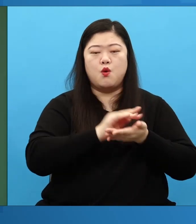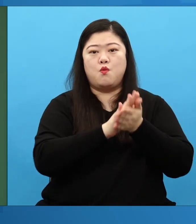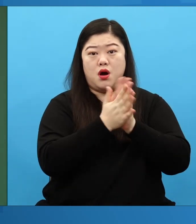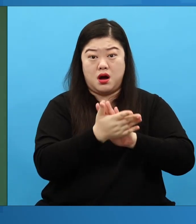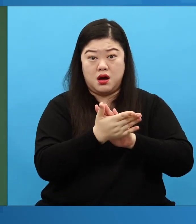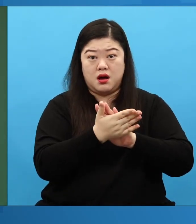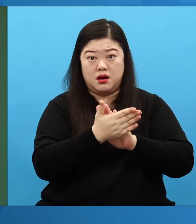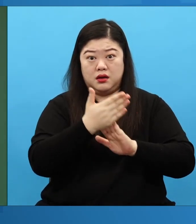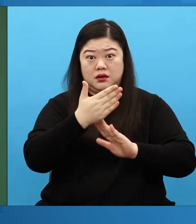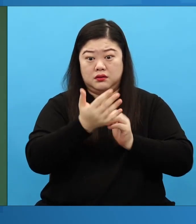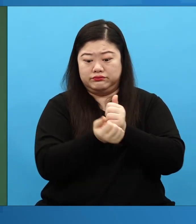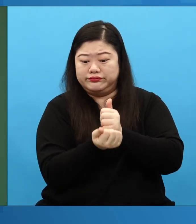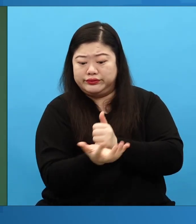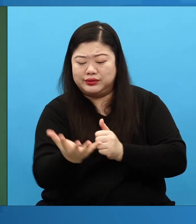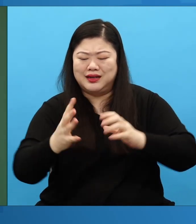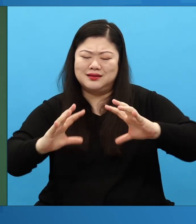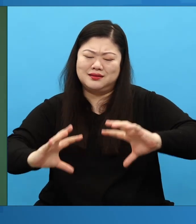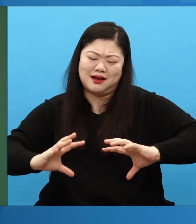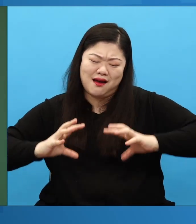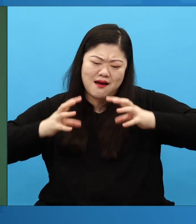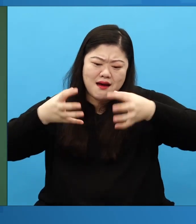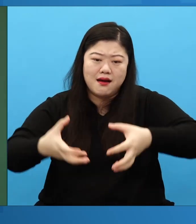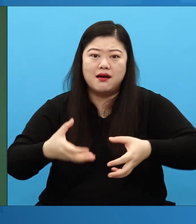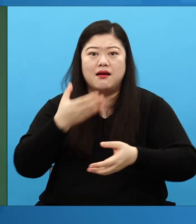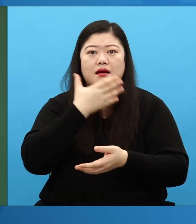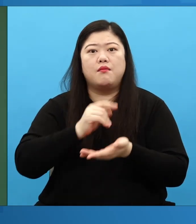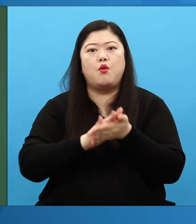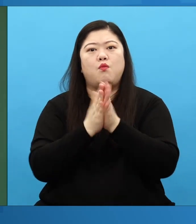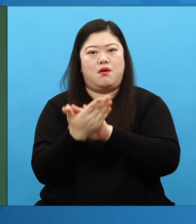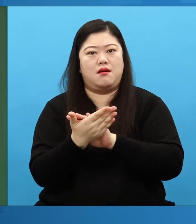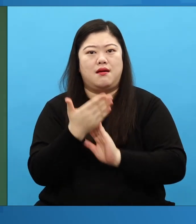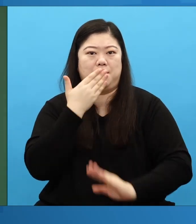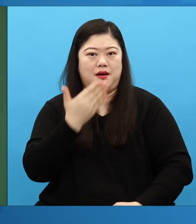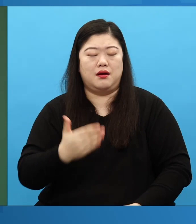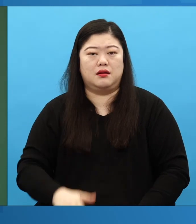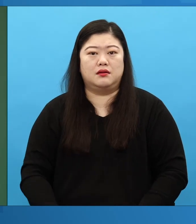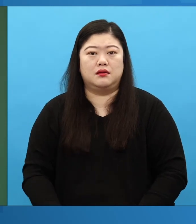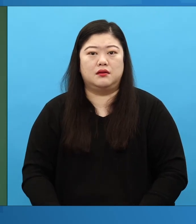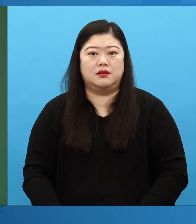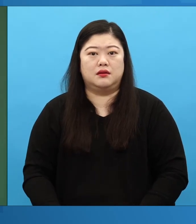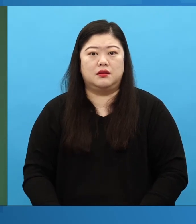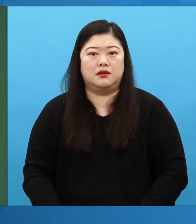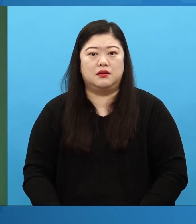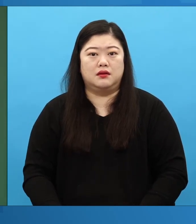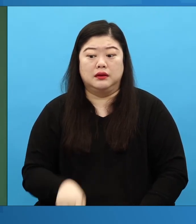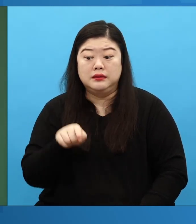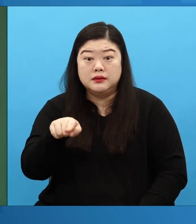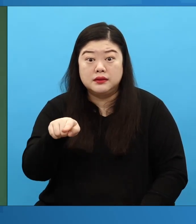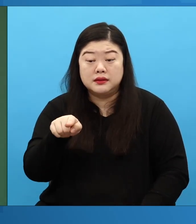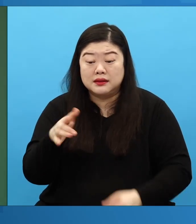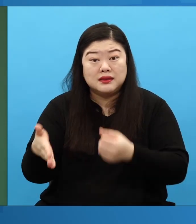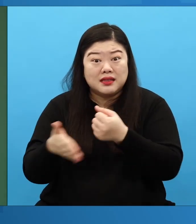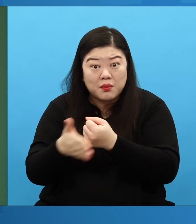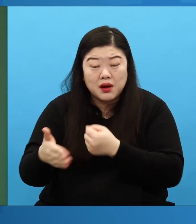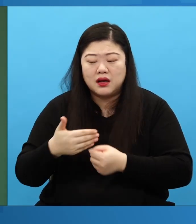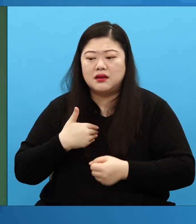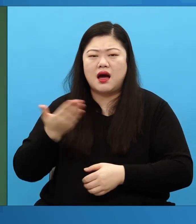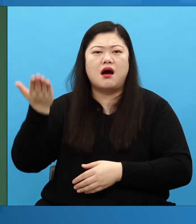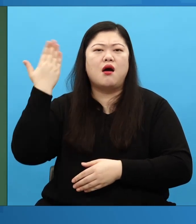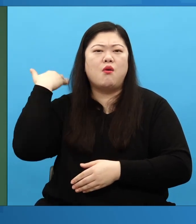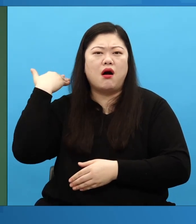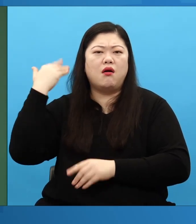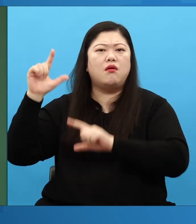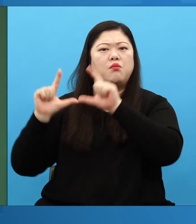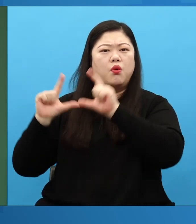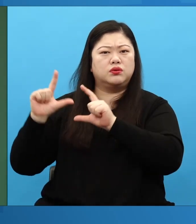national evangelization as well as world evangelization. 이만큼 여러분의 과거는 중요합니다. To this extent, your past is so important. 사실 요셉의